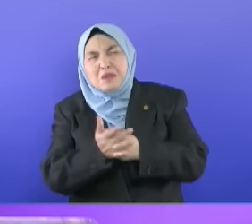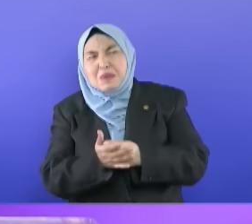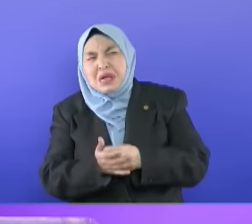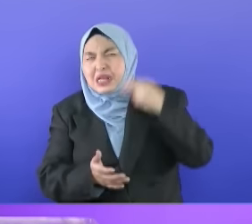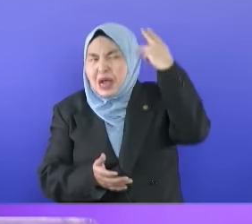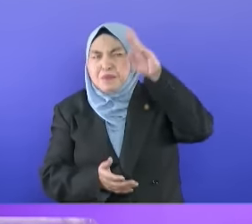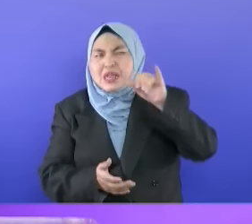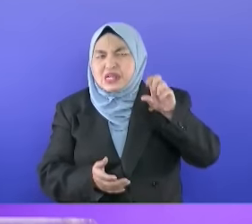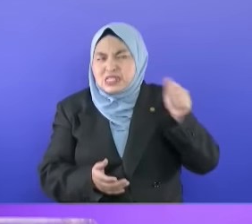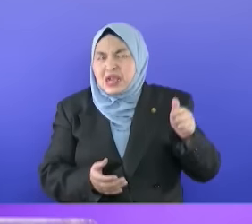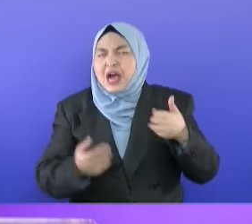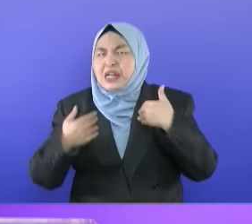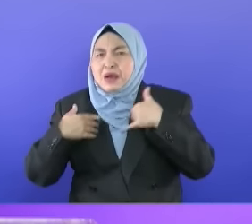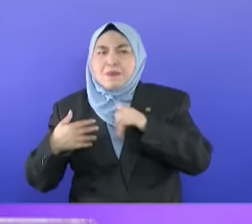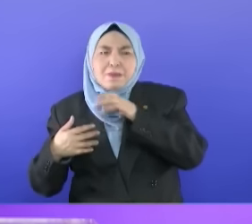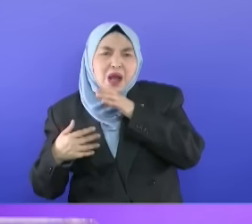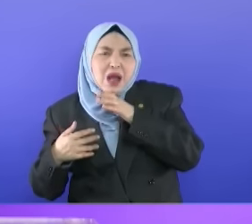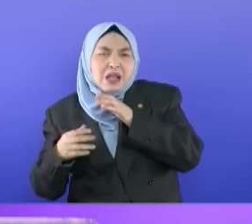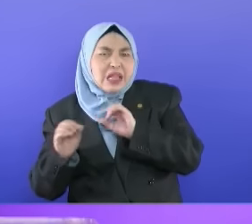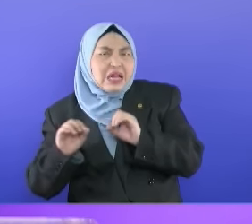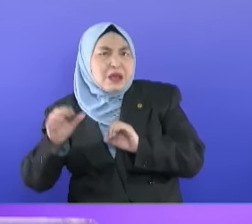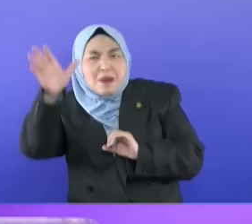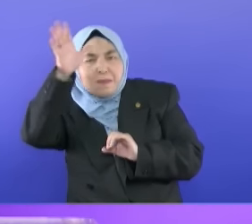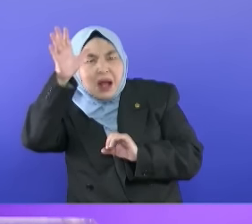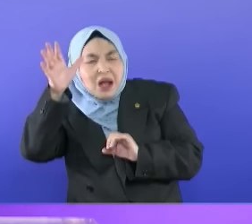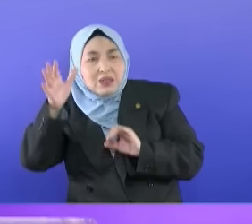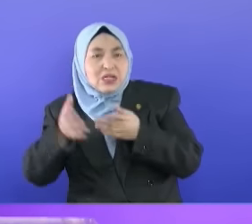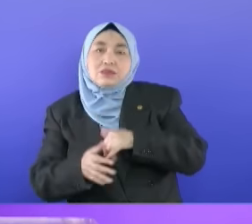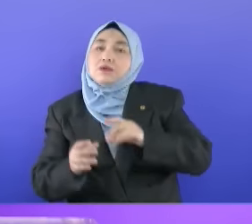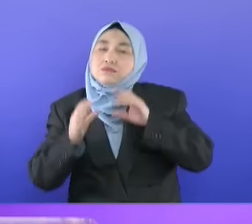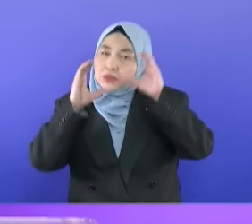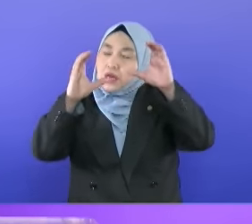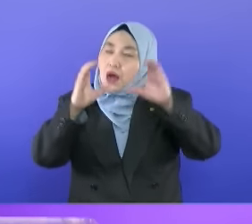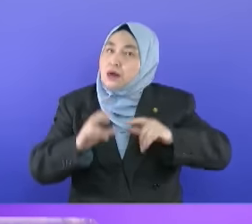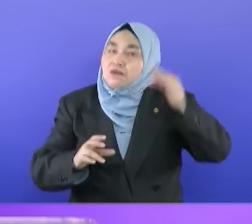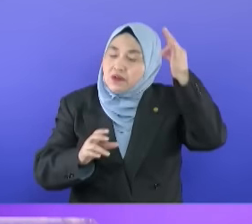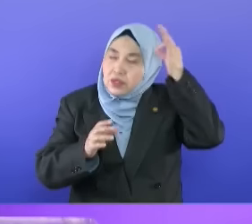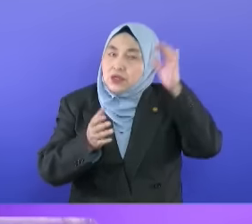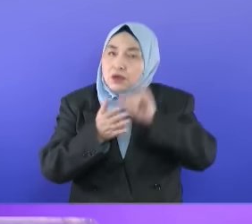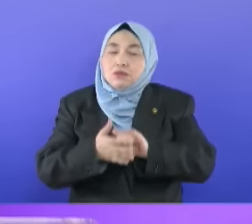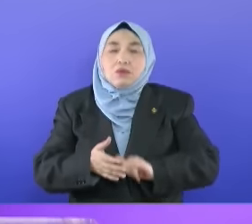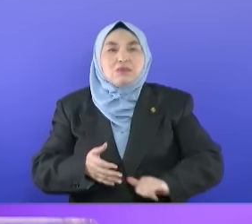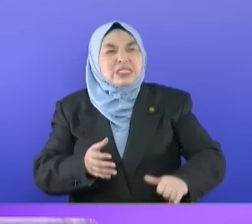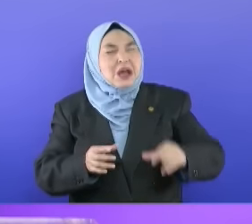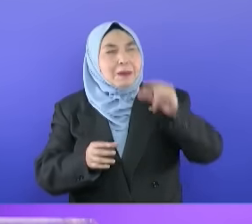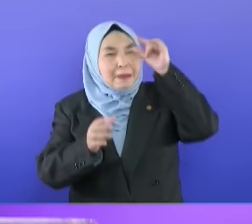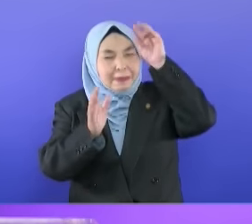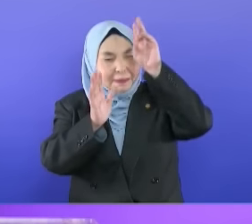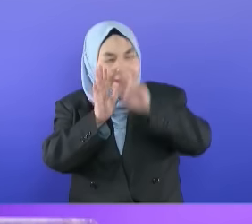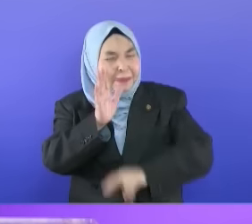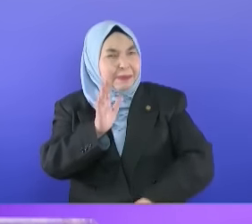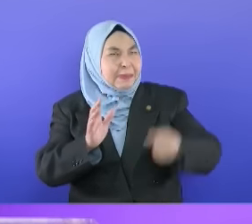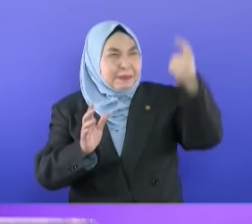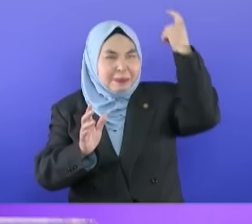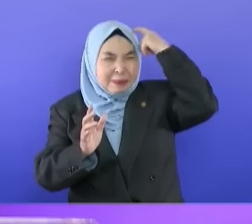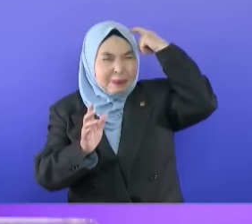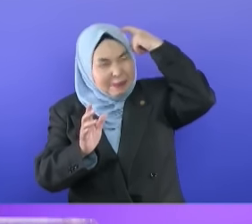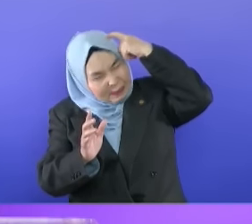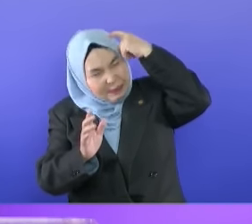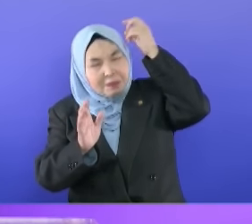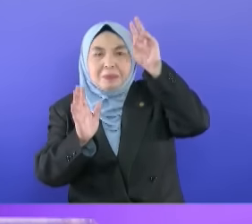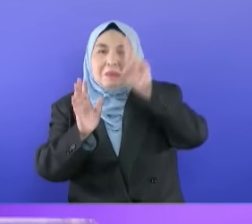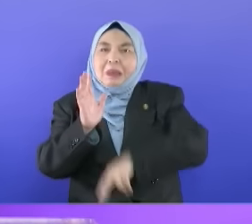ada Ibu tak ada Ayah cara berpikir itu menandakan cara berpikir yang yang rendah dan Allah menyatakan